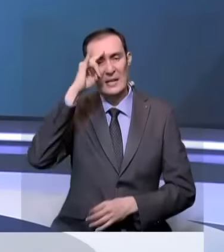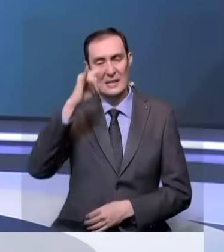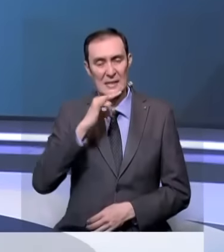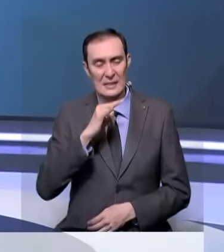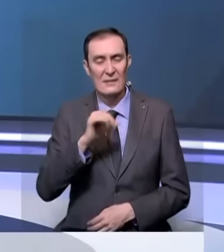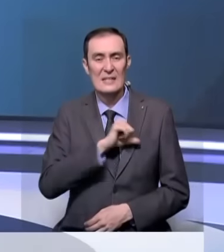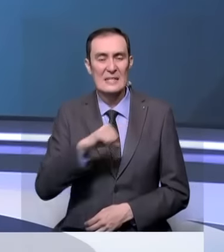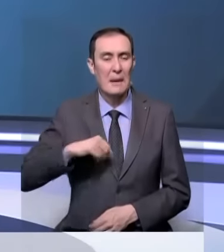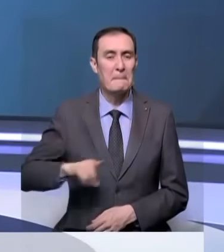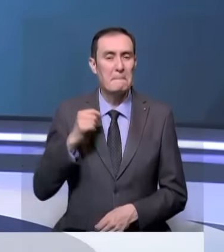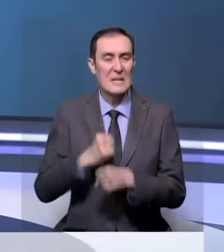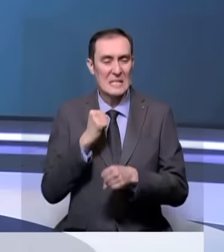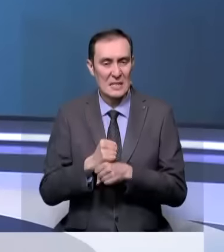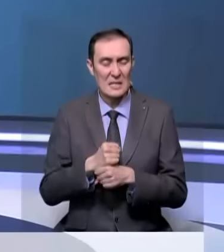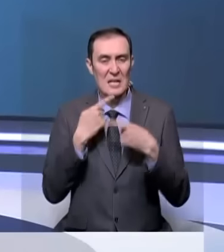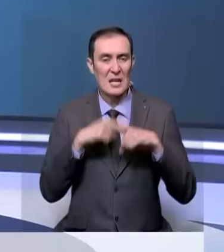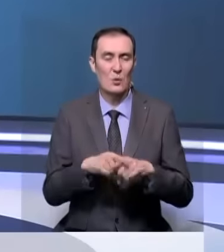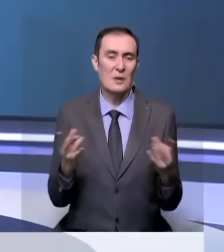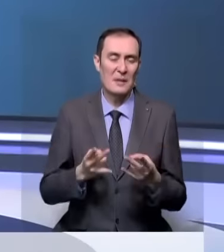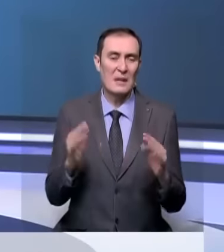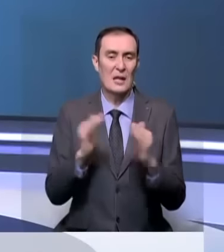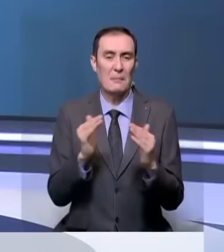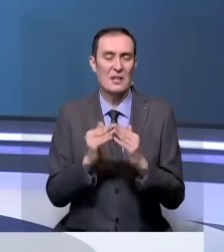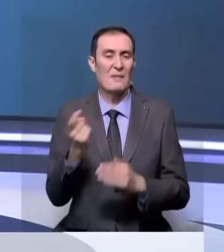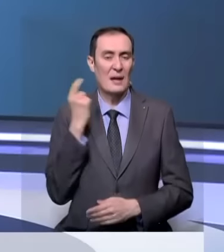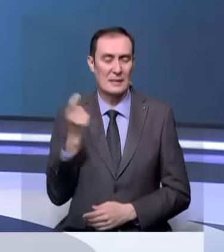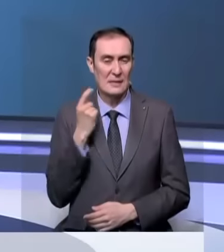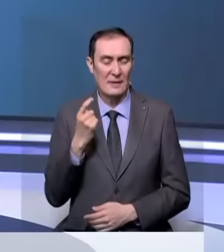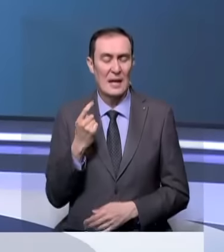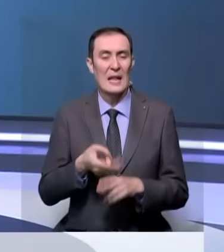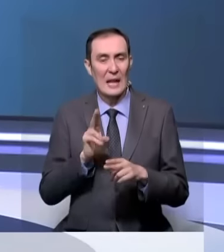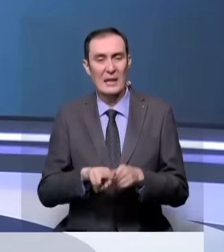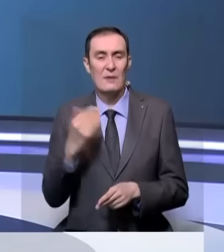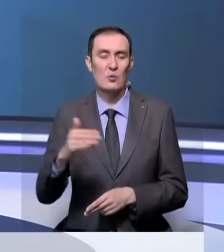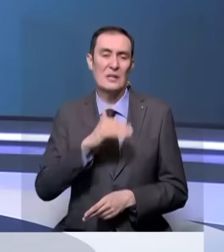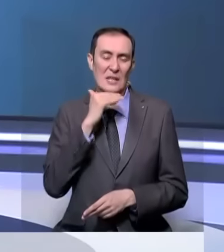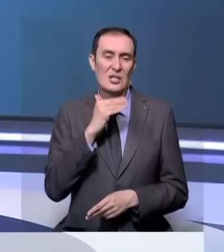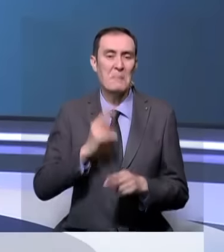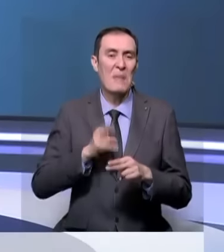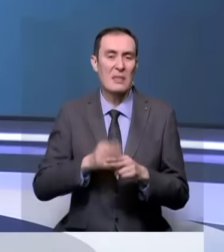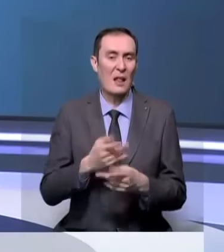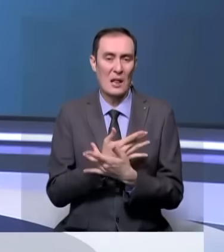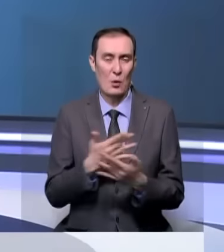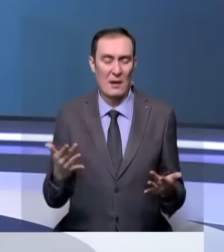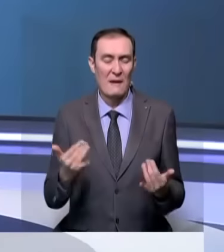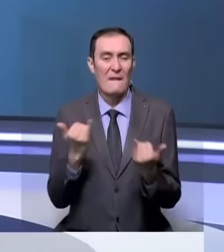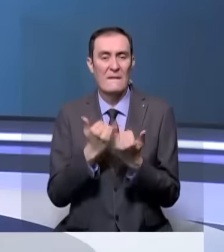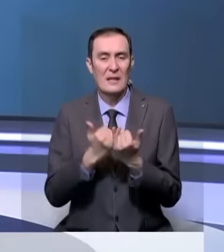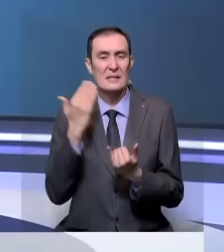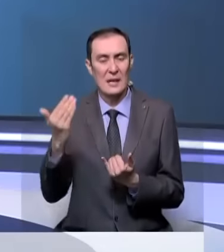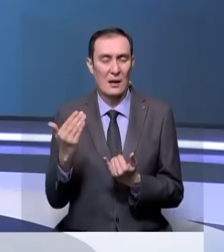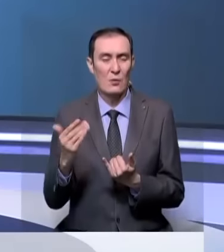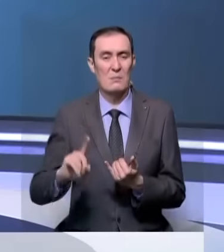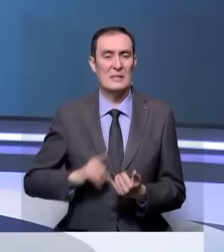Казахстана сам мастерит всю необходимую технику для домашнего хозяйства. Для этого ему достаточно металлолома. В гостях у местного